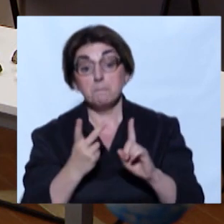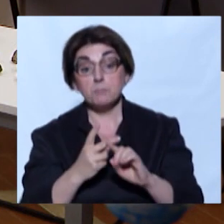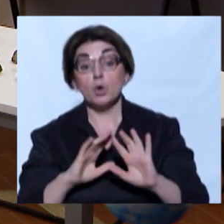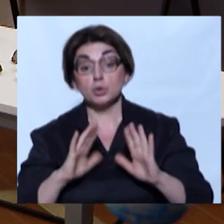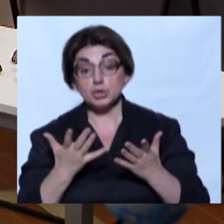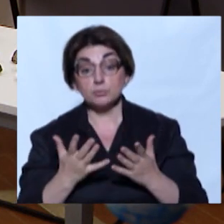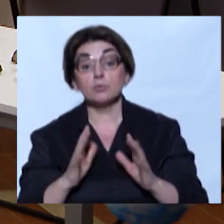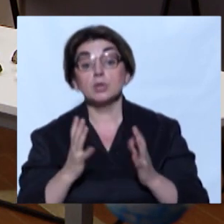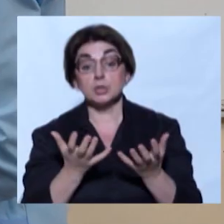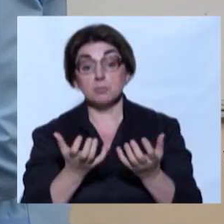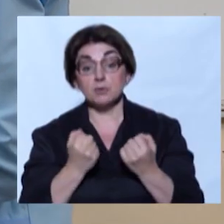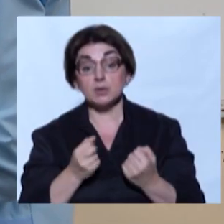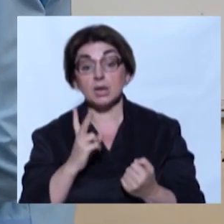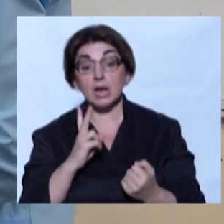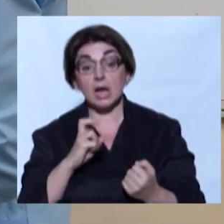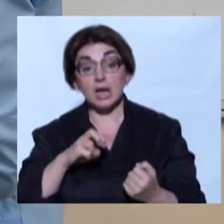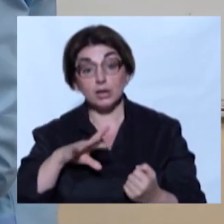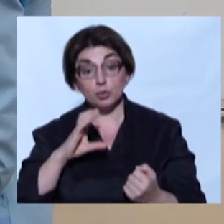მივიღებთ კალიუმის